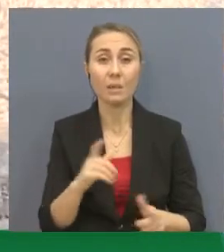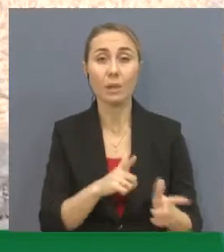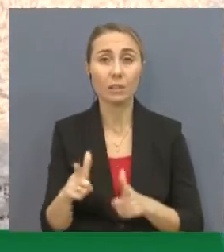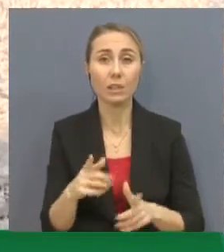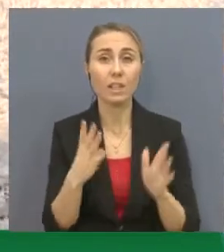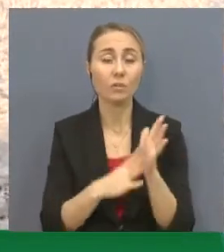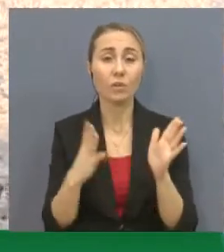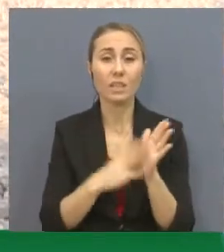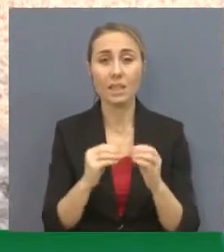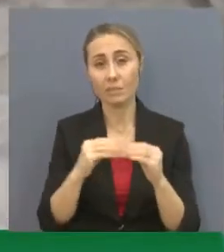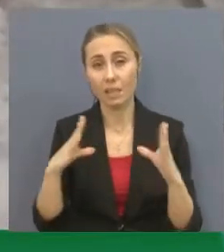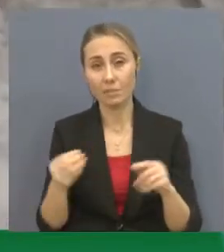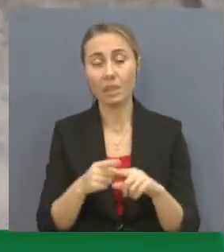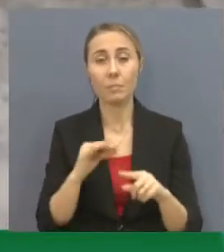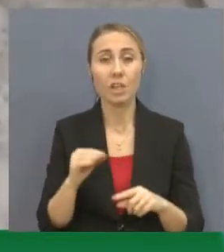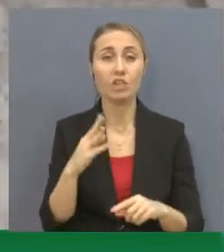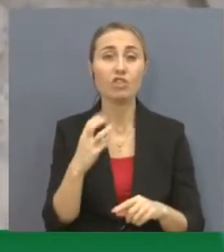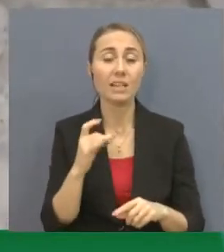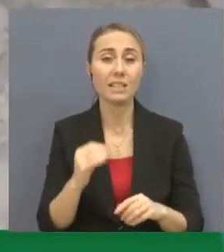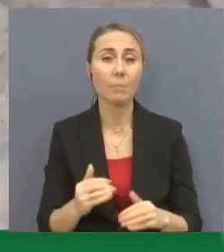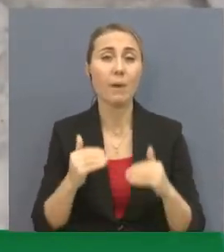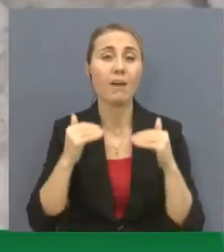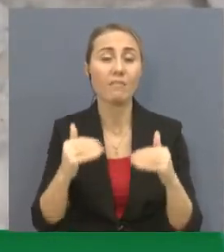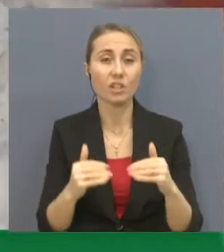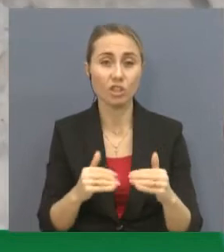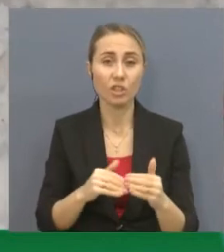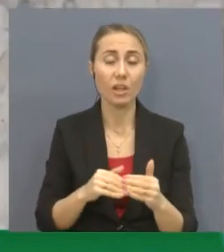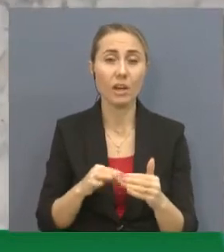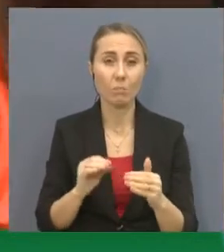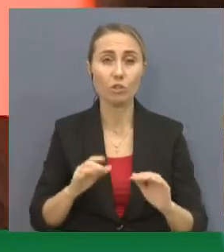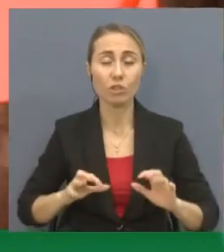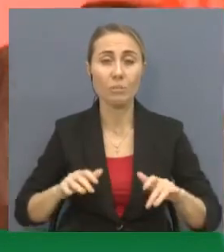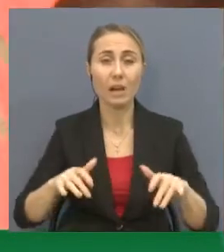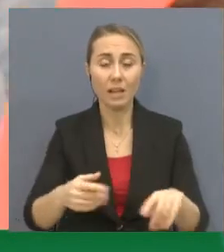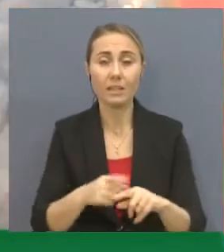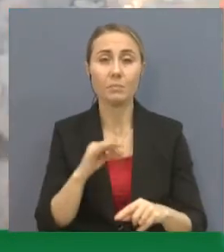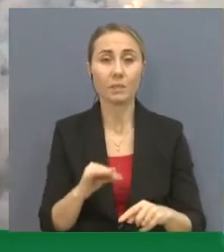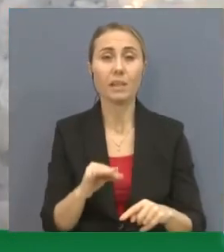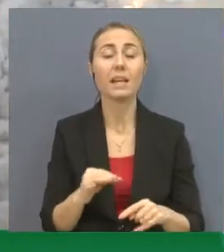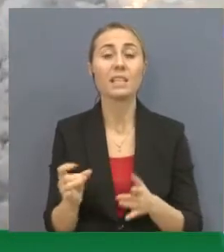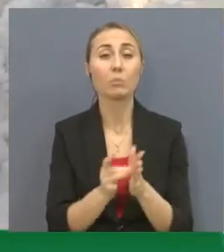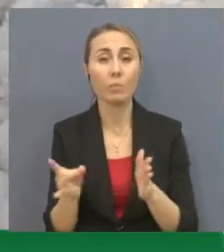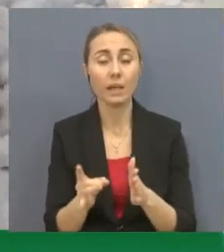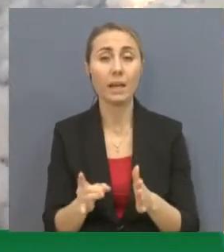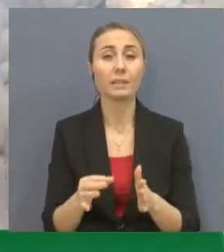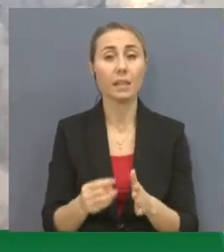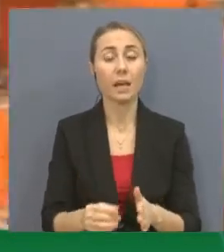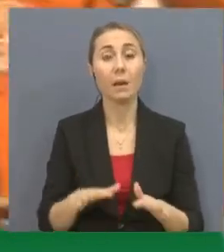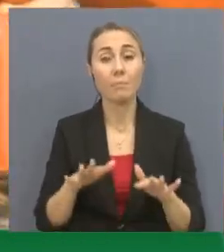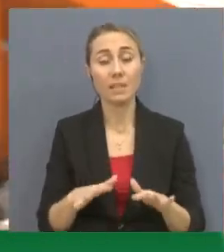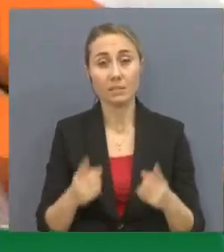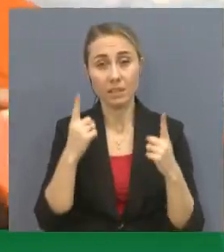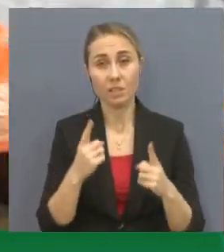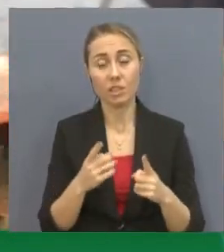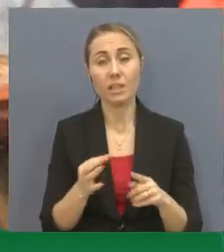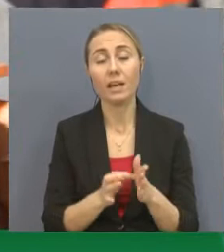99 автомобили на шоссе и с повышенной проходимостью но содержание дорог республиканского областного и местного значения имеется